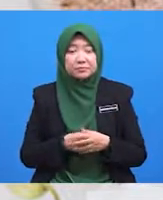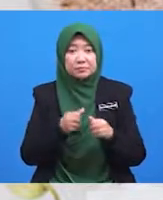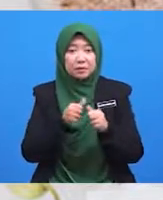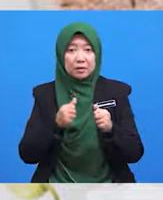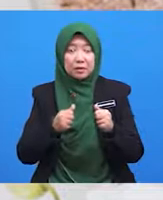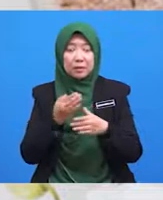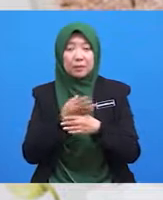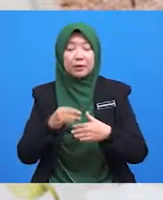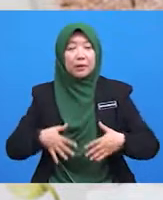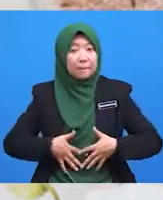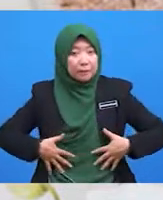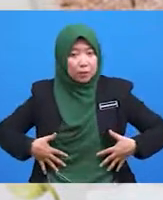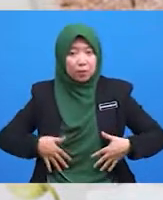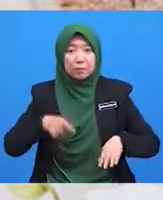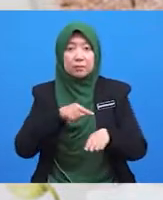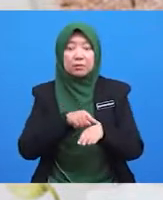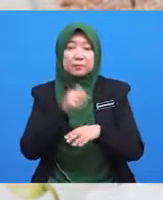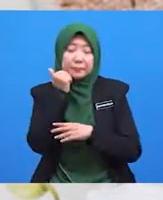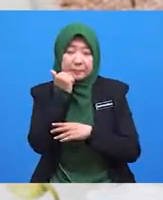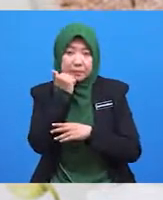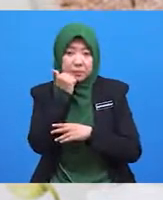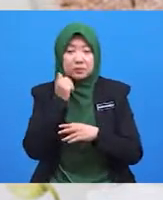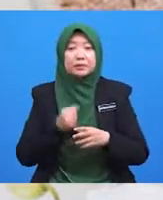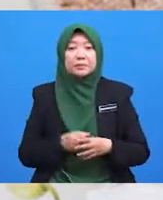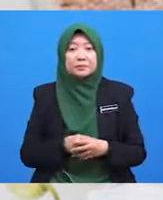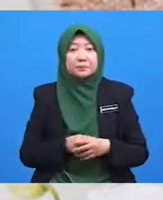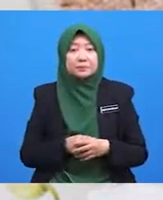elakkan bahagian perut semasa menstruasi,